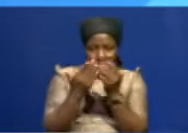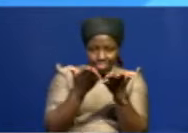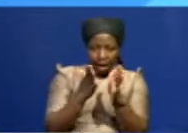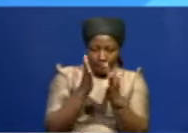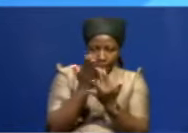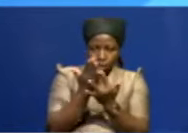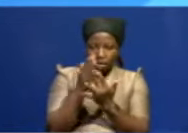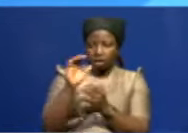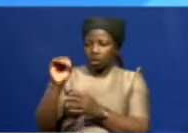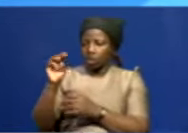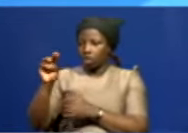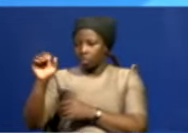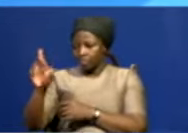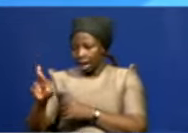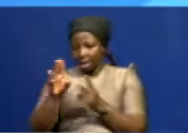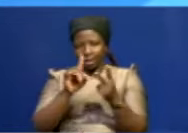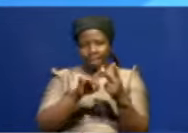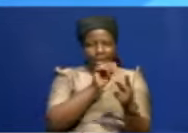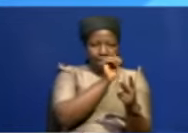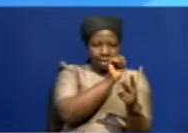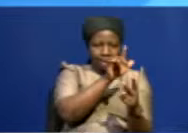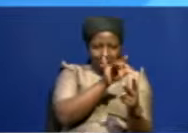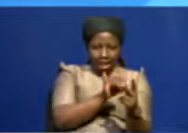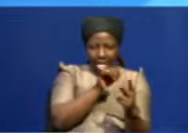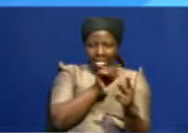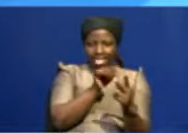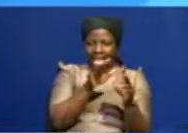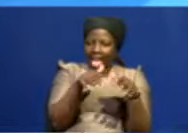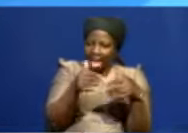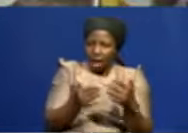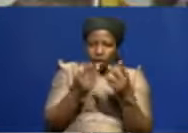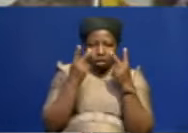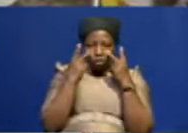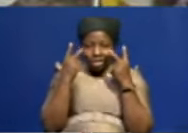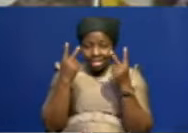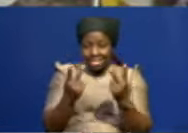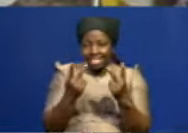na Mohammed Ali jinsi ulivyodhihirika hadharani.